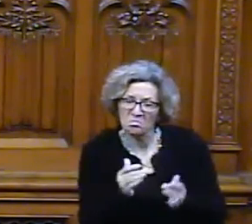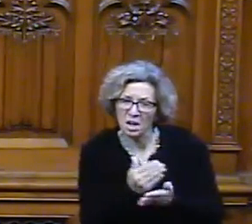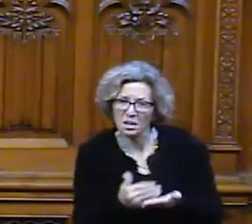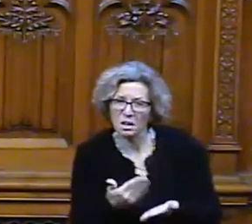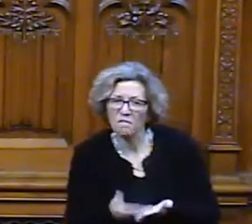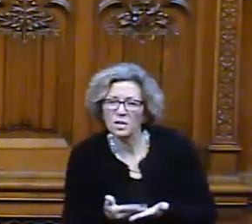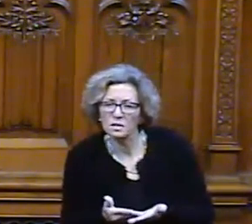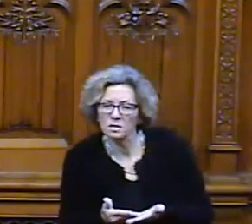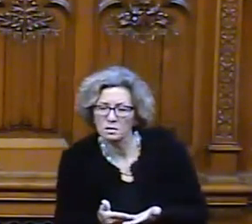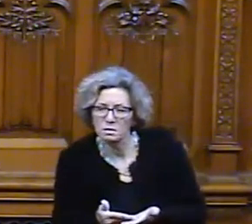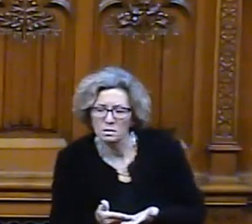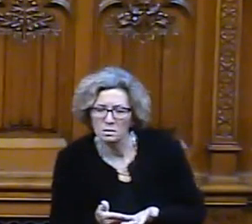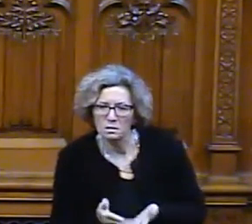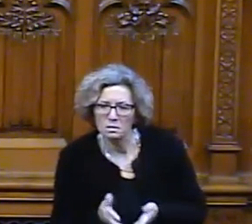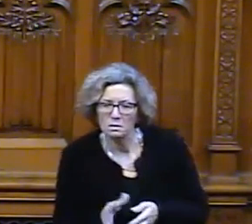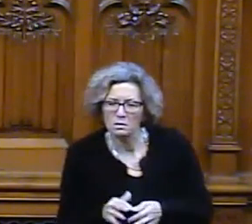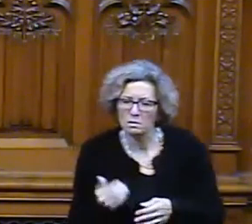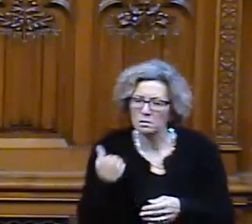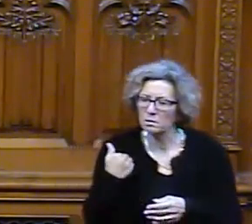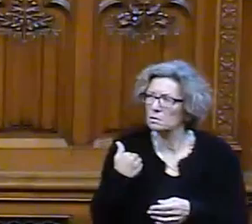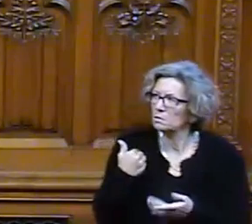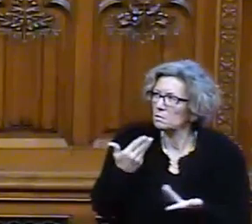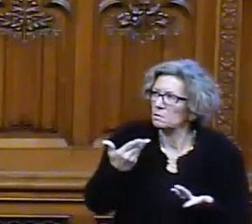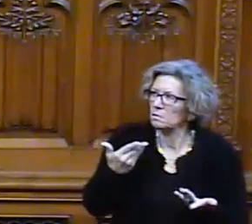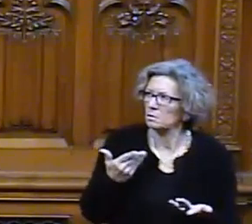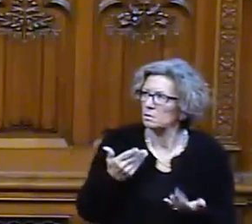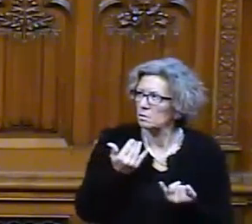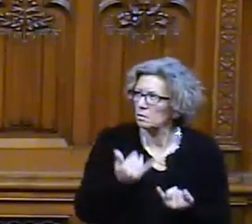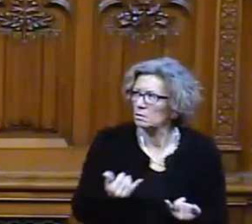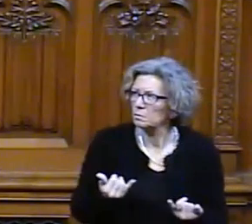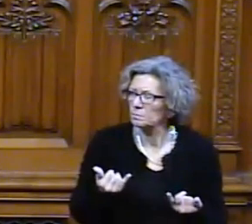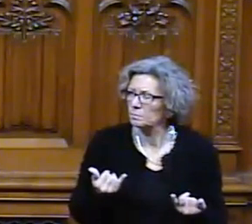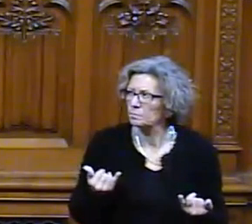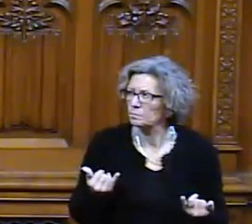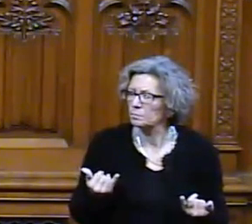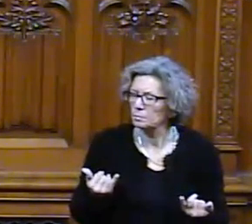Fall. Sideletters stehen